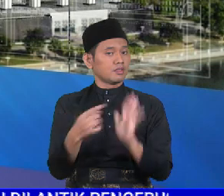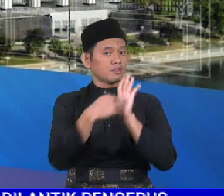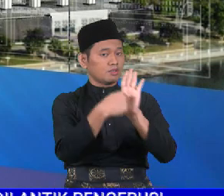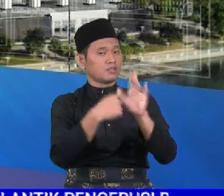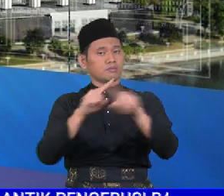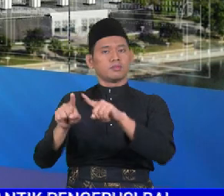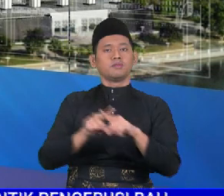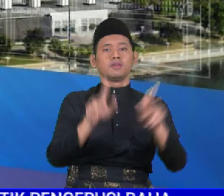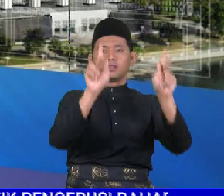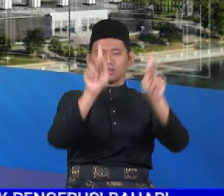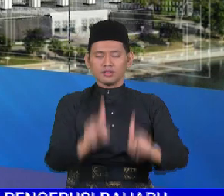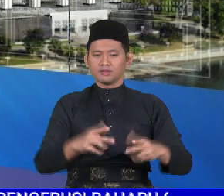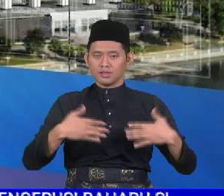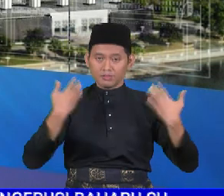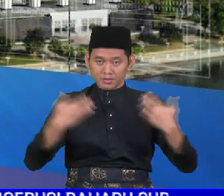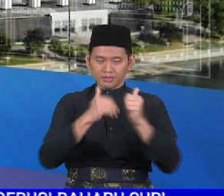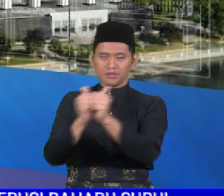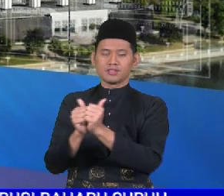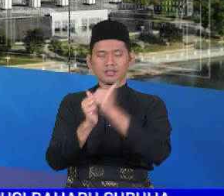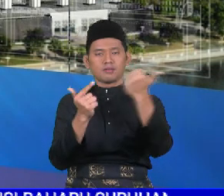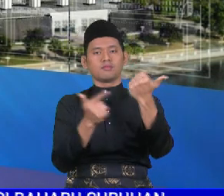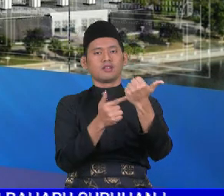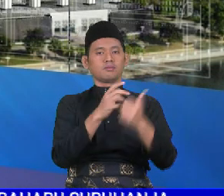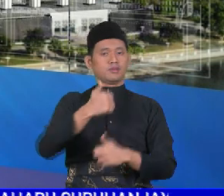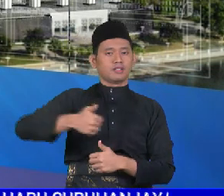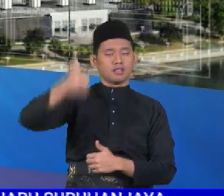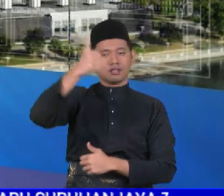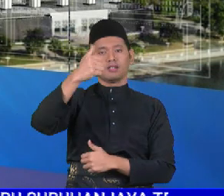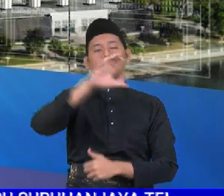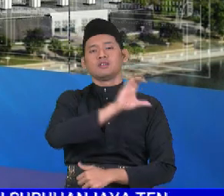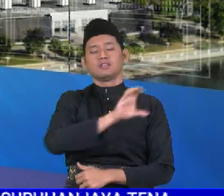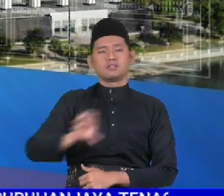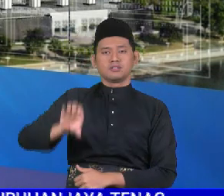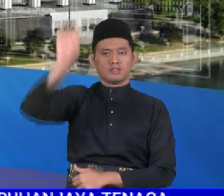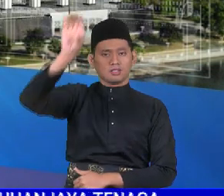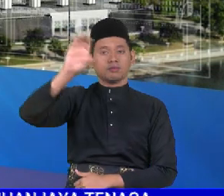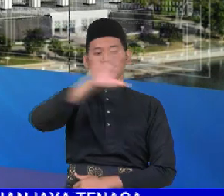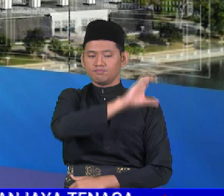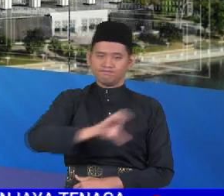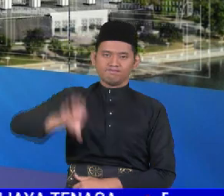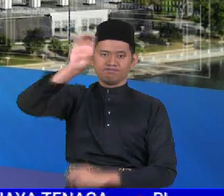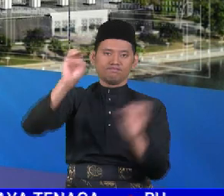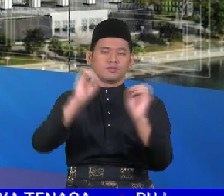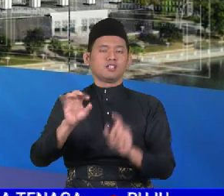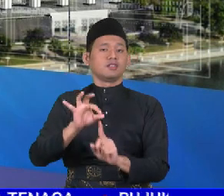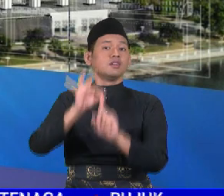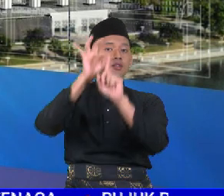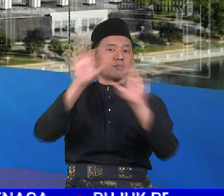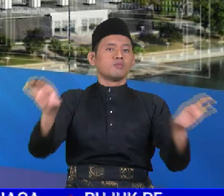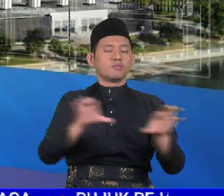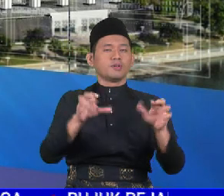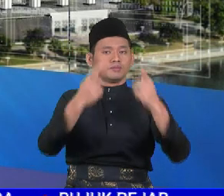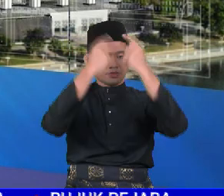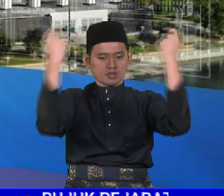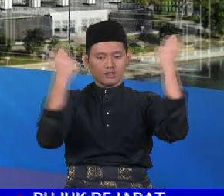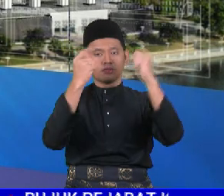kepelbagaian kaum diraih bersama. Timbalan Ketua Pengarah Operasi JAKIM, Ruslan Said berkata, JAKIM tidak terkecuali untuk menganjurkan